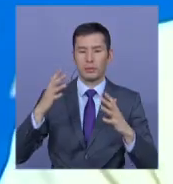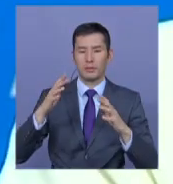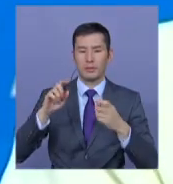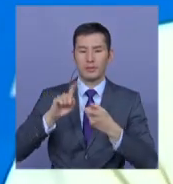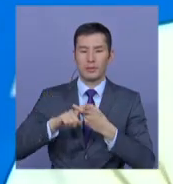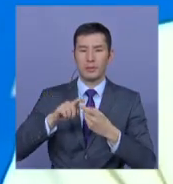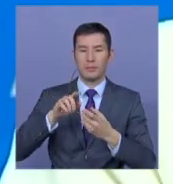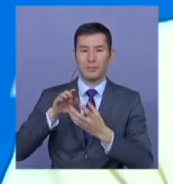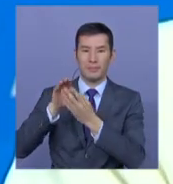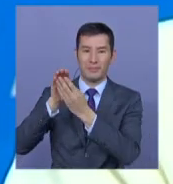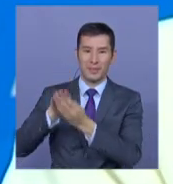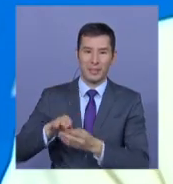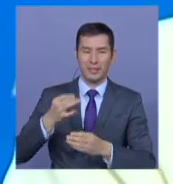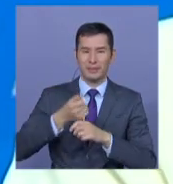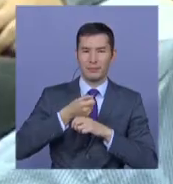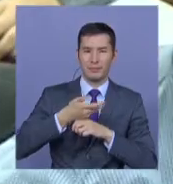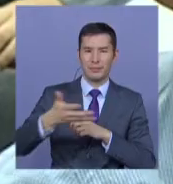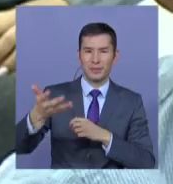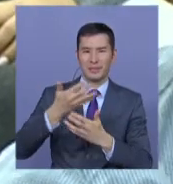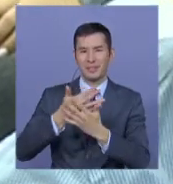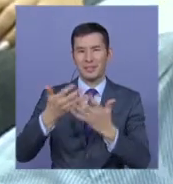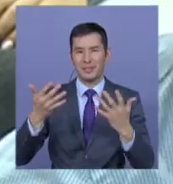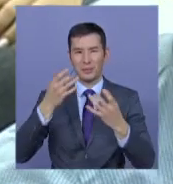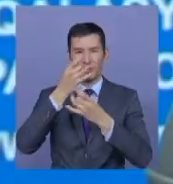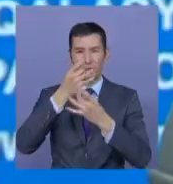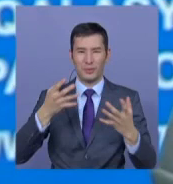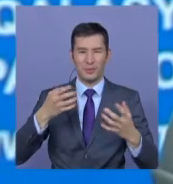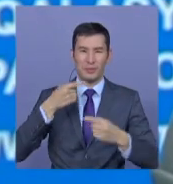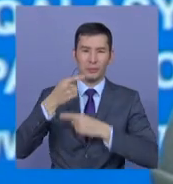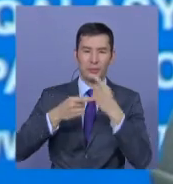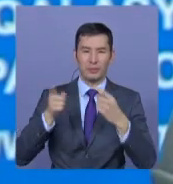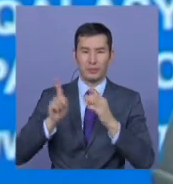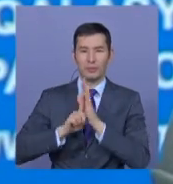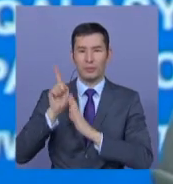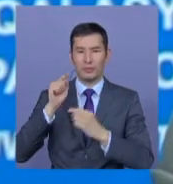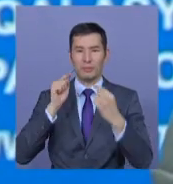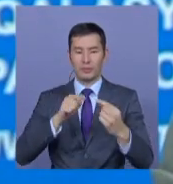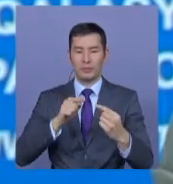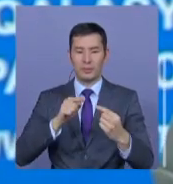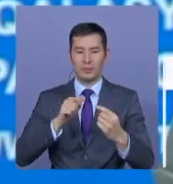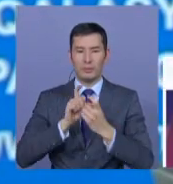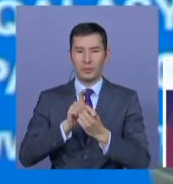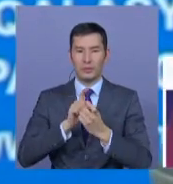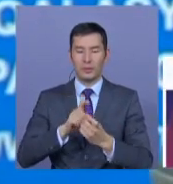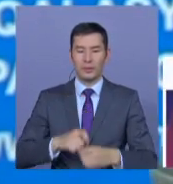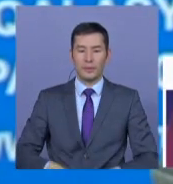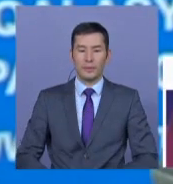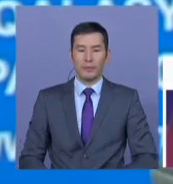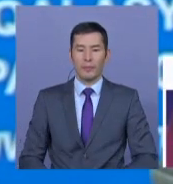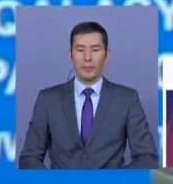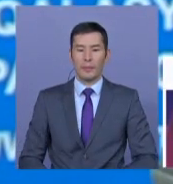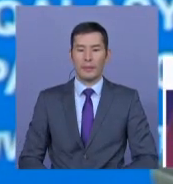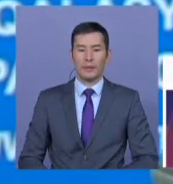рәсімдері кезінде кең дастархан жаю дәстүріне қарсы шыққан көрінеді. Алматы азаматтық қоғам институттарының халық арасында